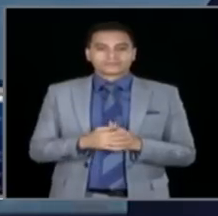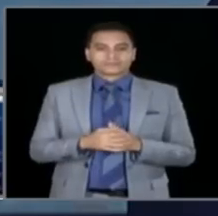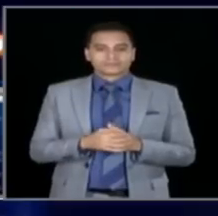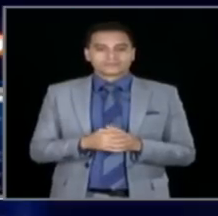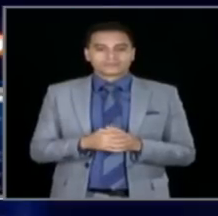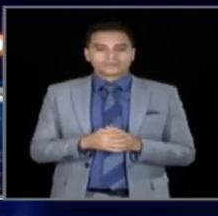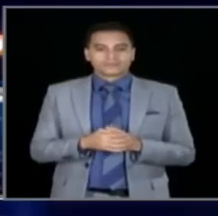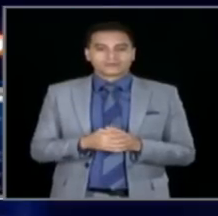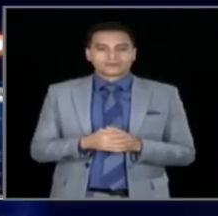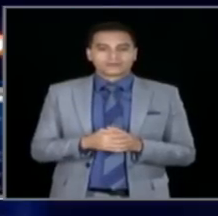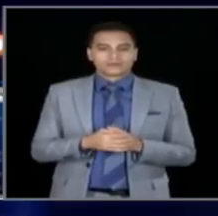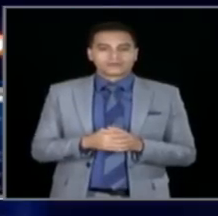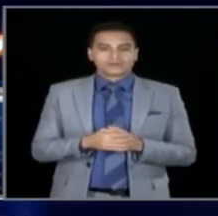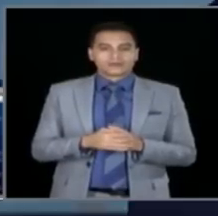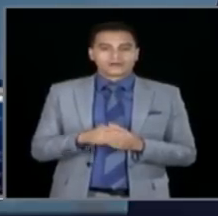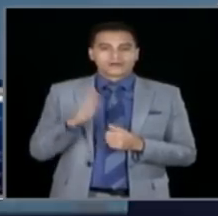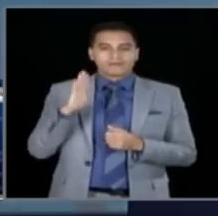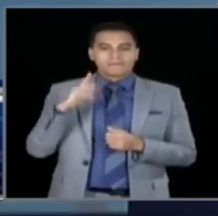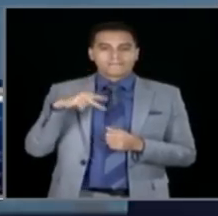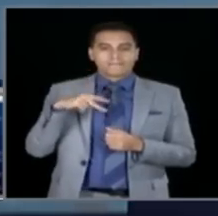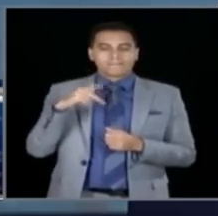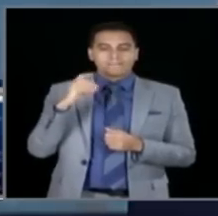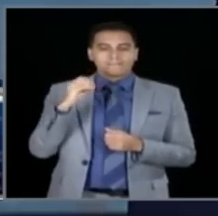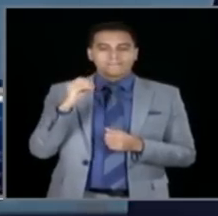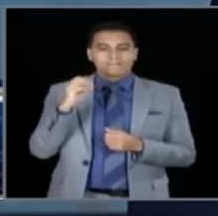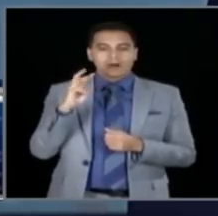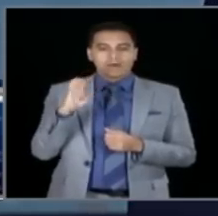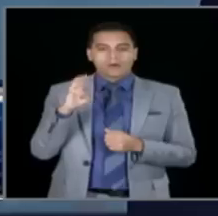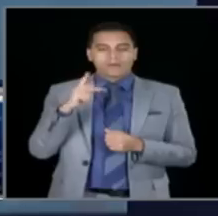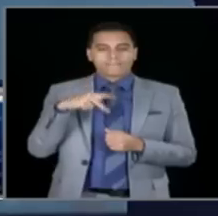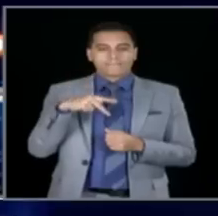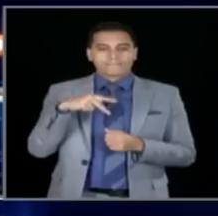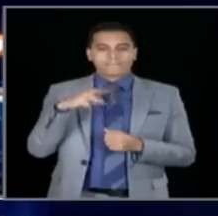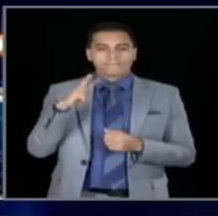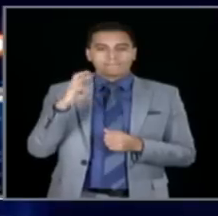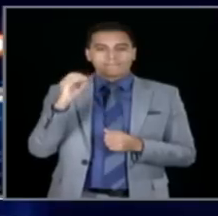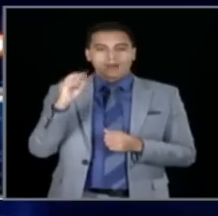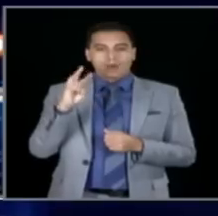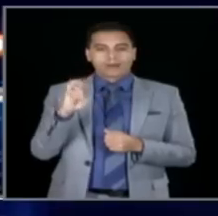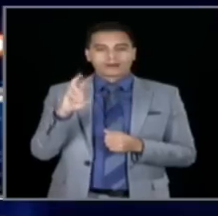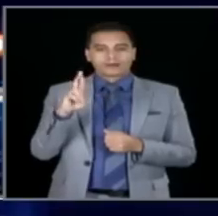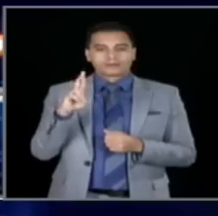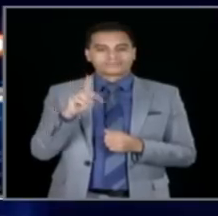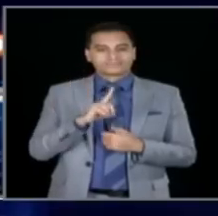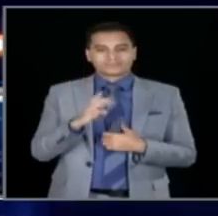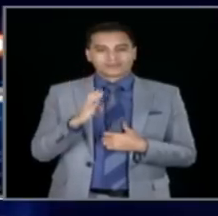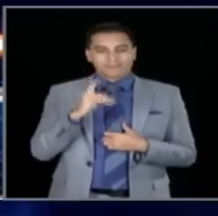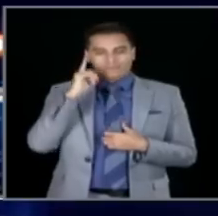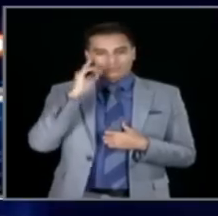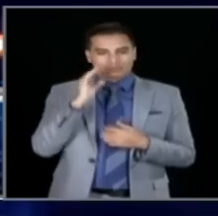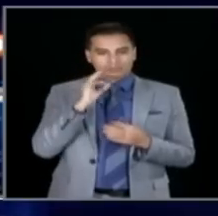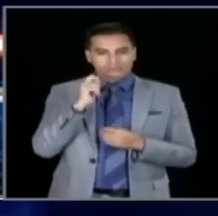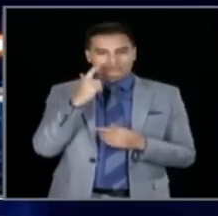باور. باور طبعا يا هدير. اكيد غلط. طبعا ما عنديش معلومة الصراحة. مش محتاج الواحد يبقى عنده المعلومة حتى، المفروض يبقى